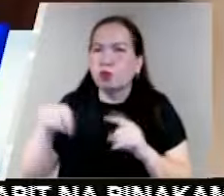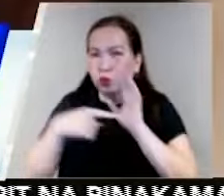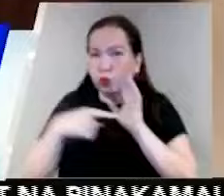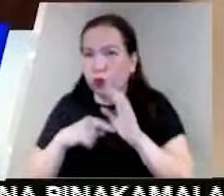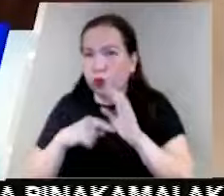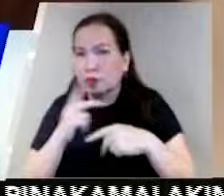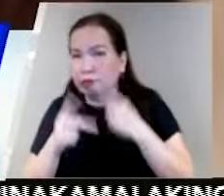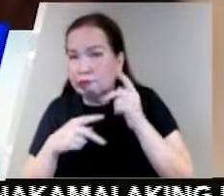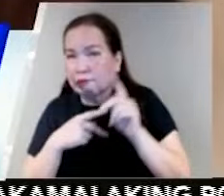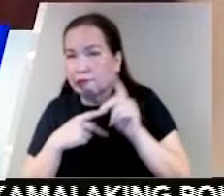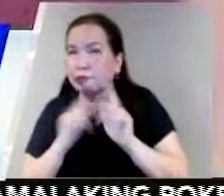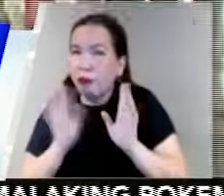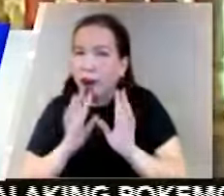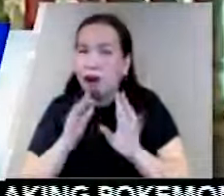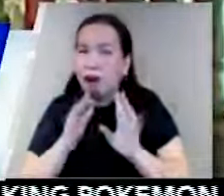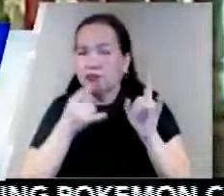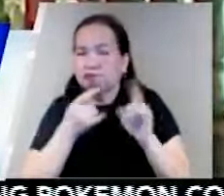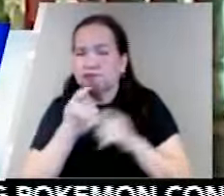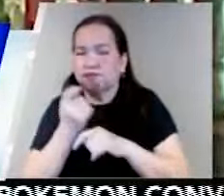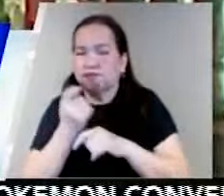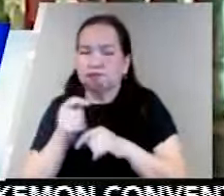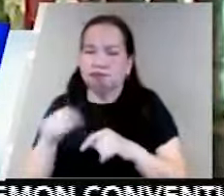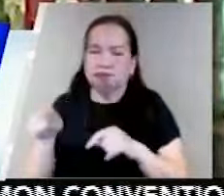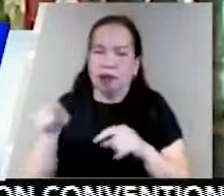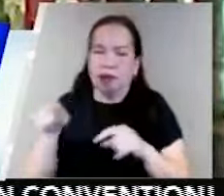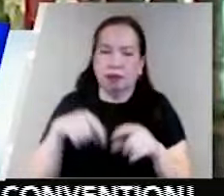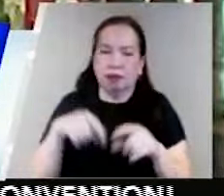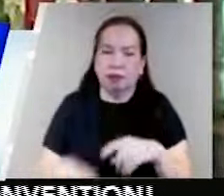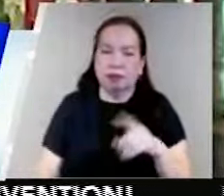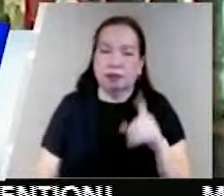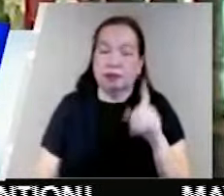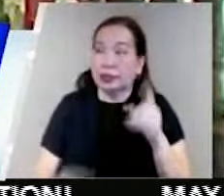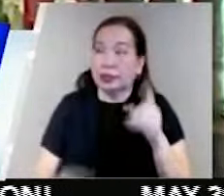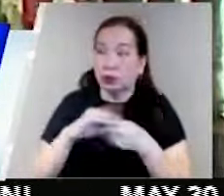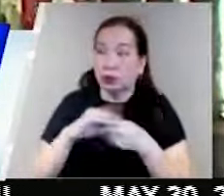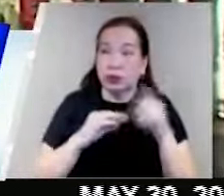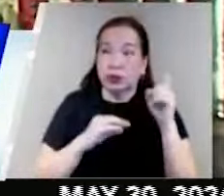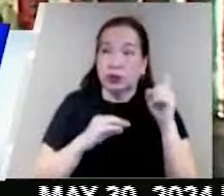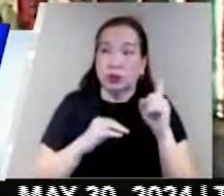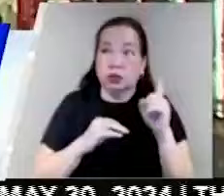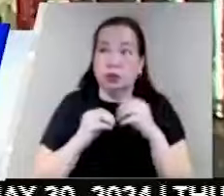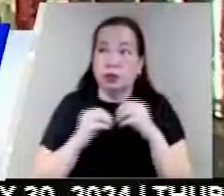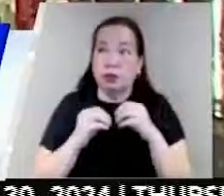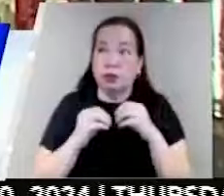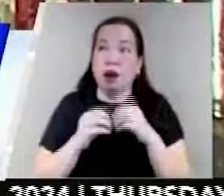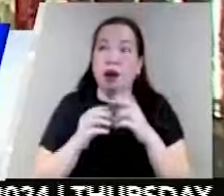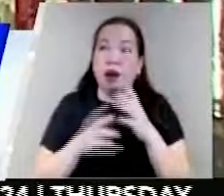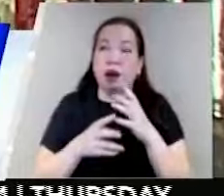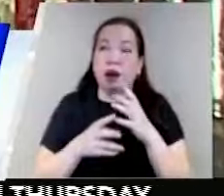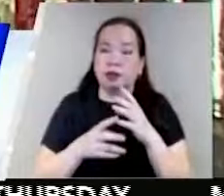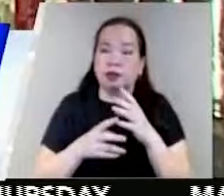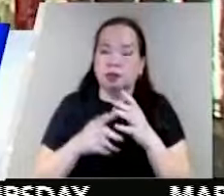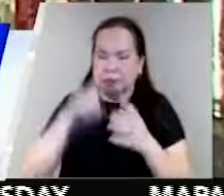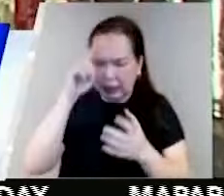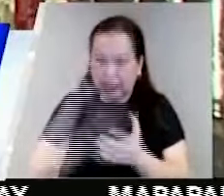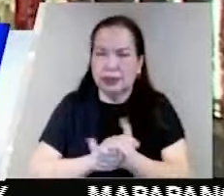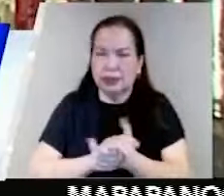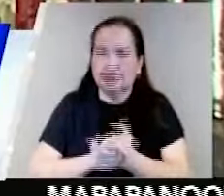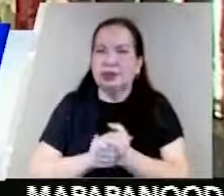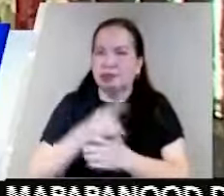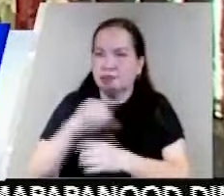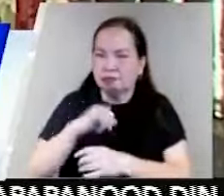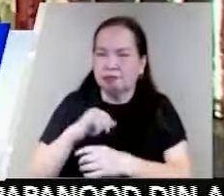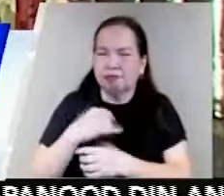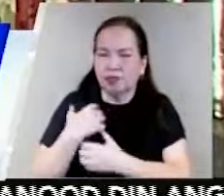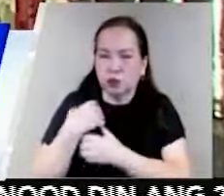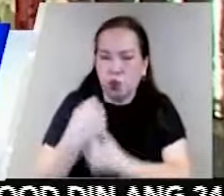sa kanilang mga eksena. As in, ano siya, nagtitiwala lang siya sa akin and ganun din ako. Nagtitiwala kami sa isa't isa na kaya natin